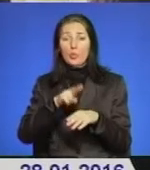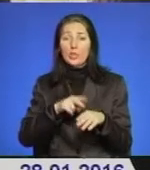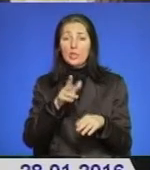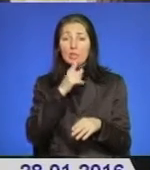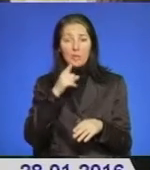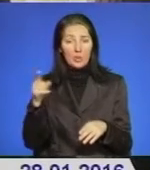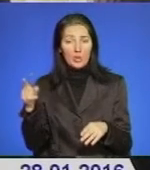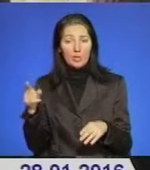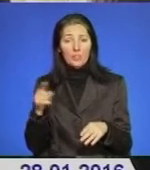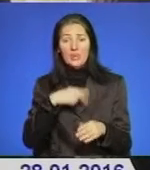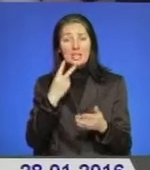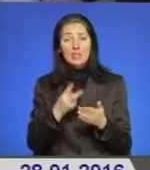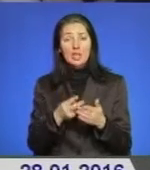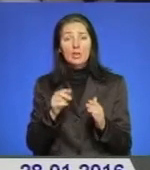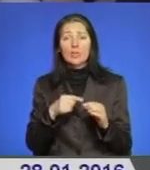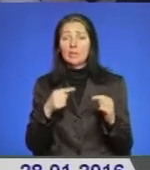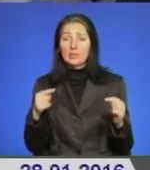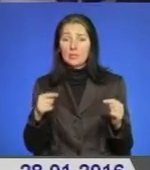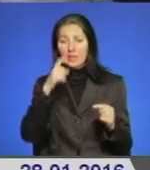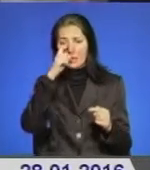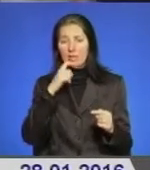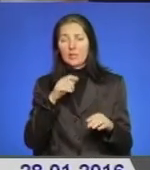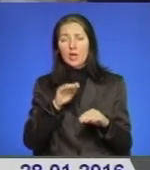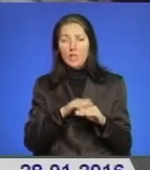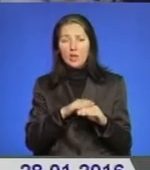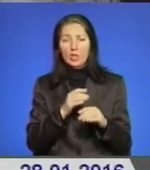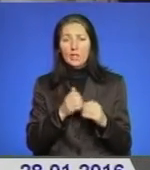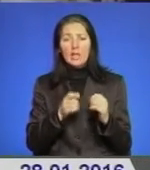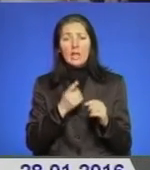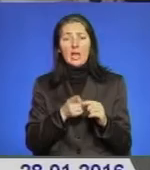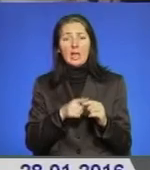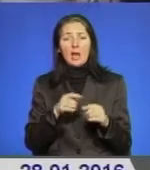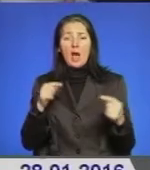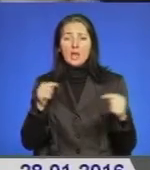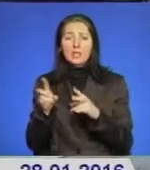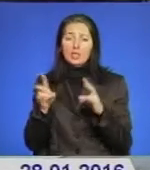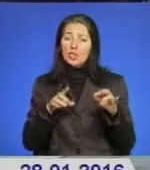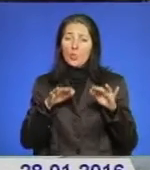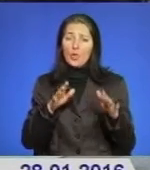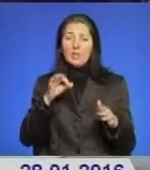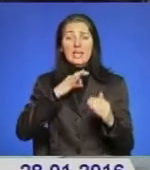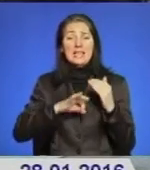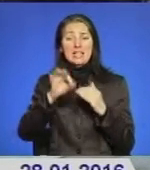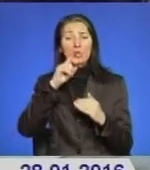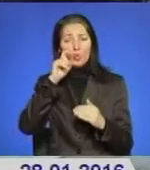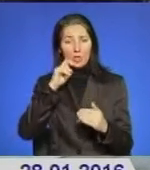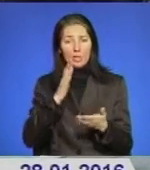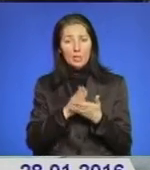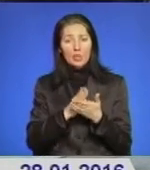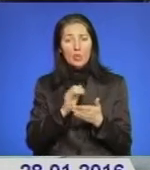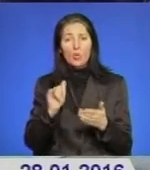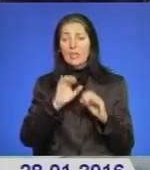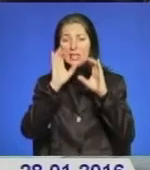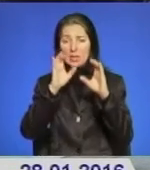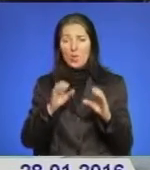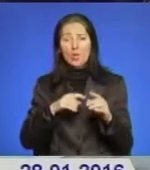період. Незважаючи на низку негативних чинників, серед яких антитерористична операція на сході України, знаходження у незаконному